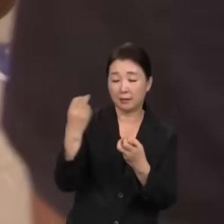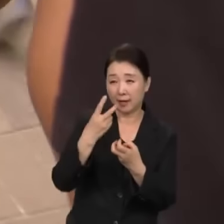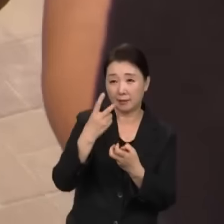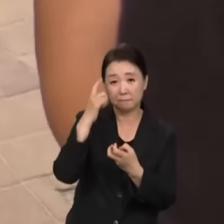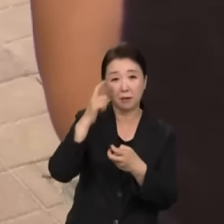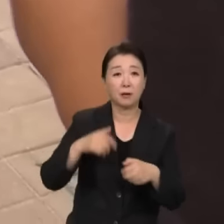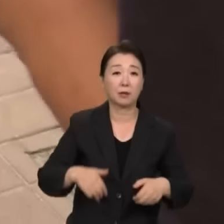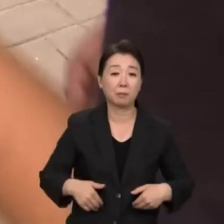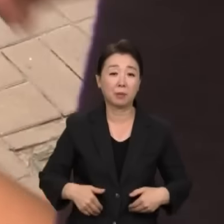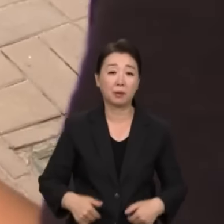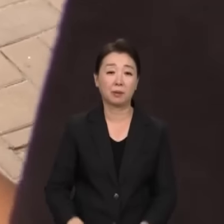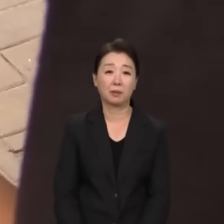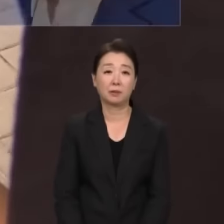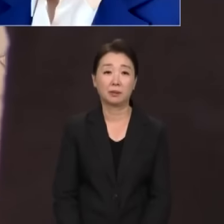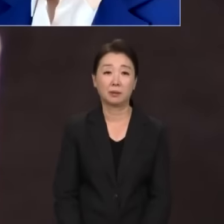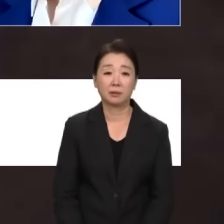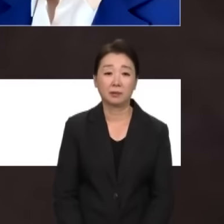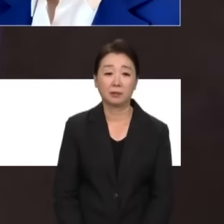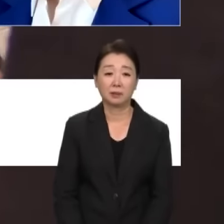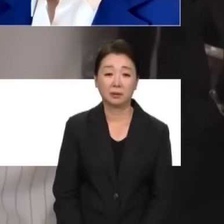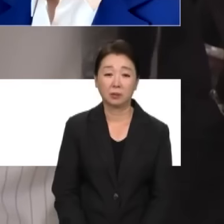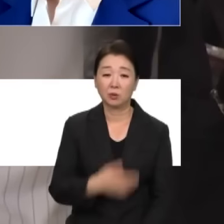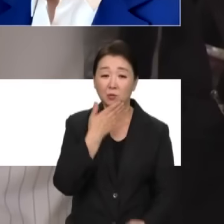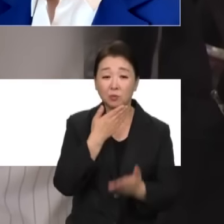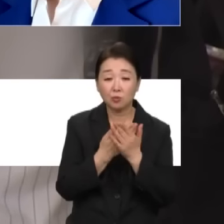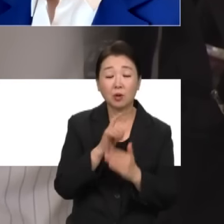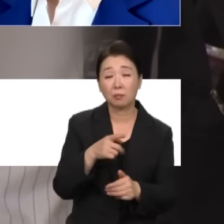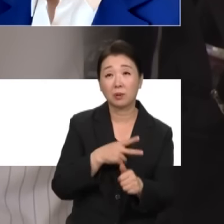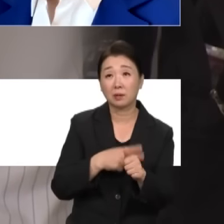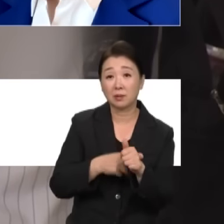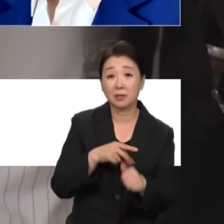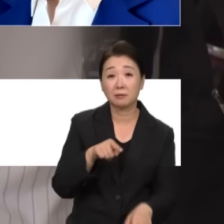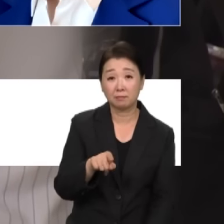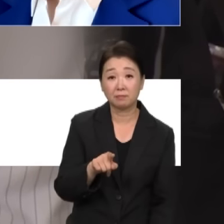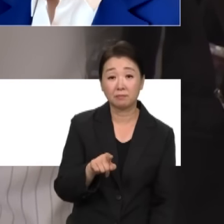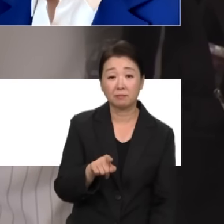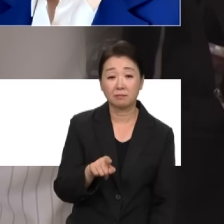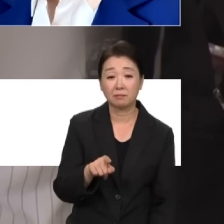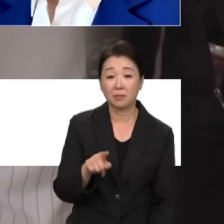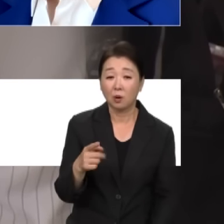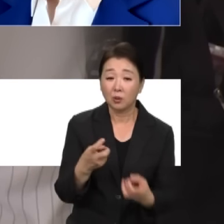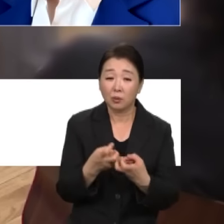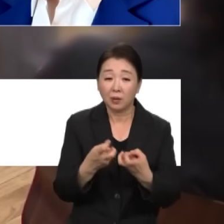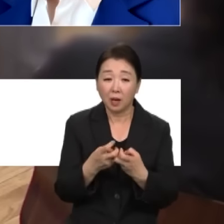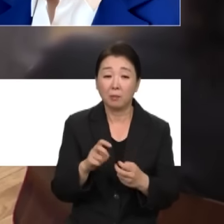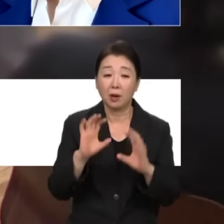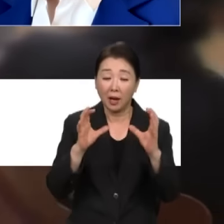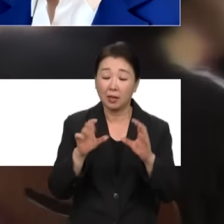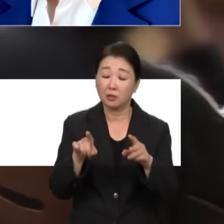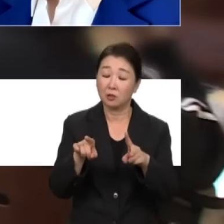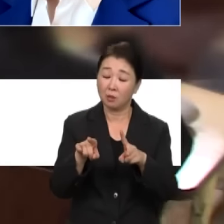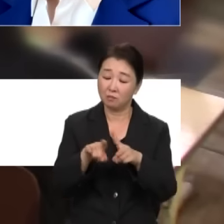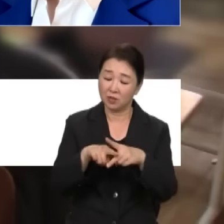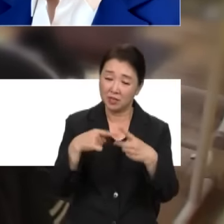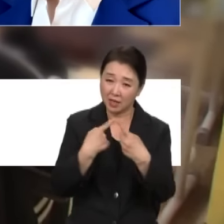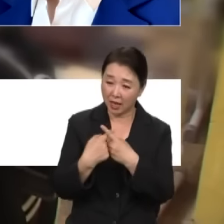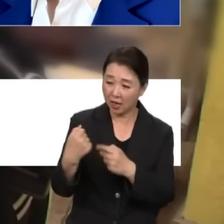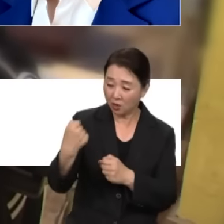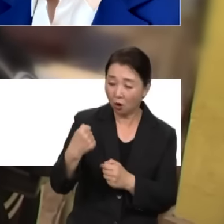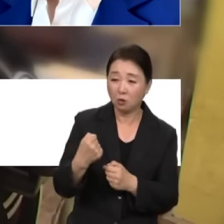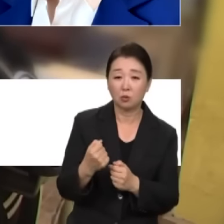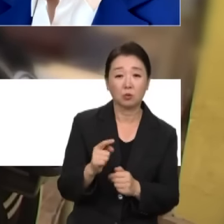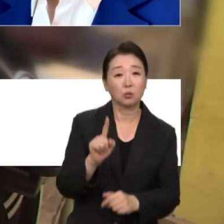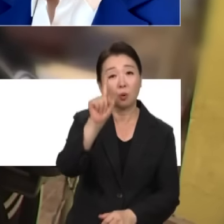필요하다고 지적합니다. 더 중요한 것은 선생님들께서 어떻게 하면 아이들의 문해력을 높일 수